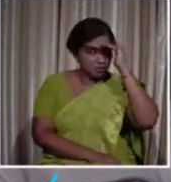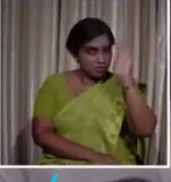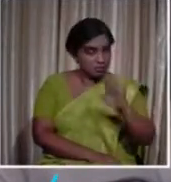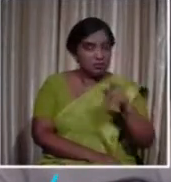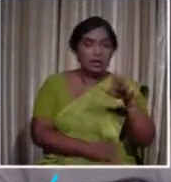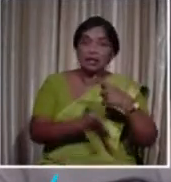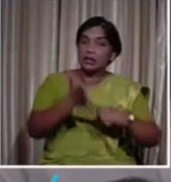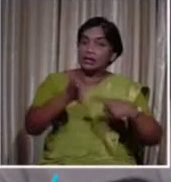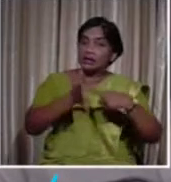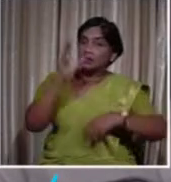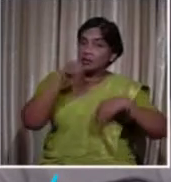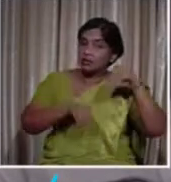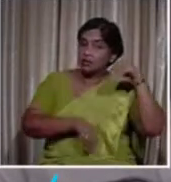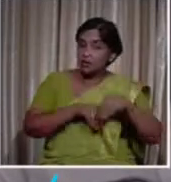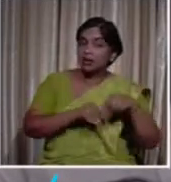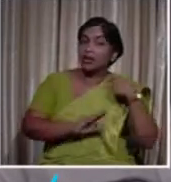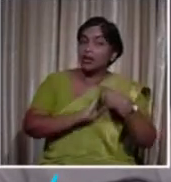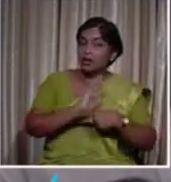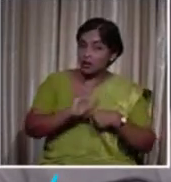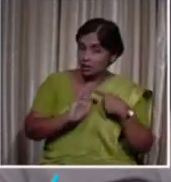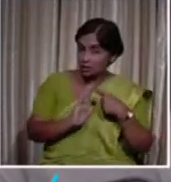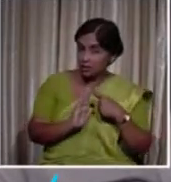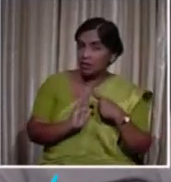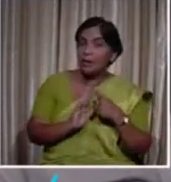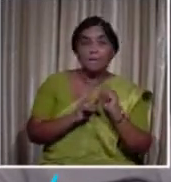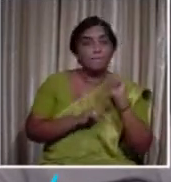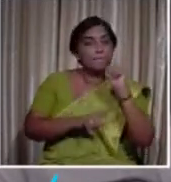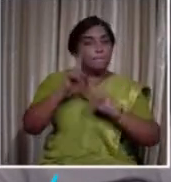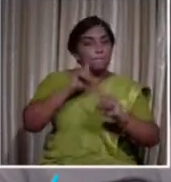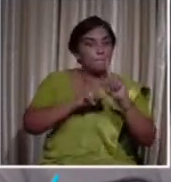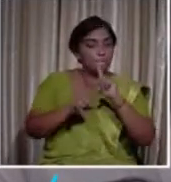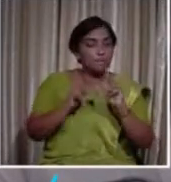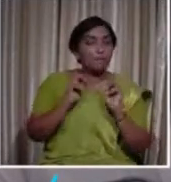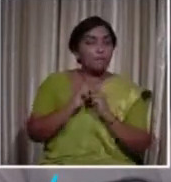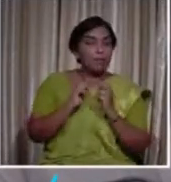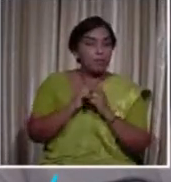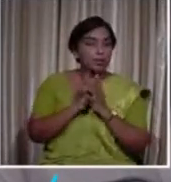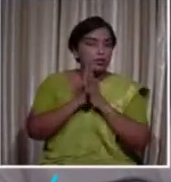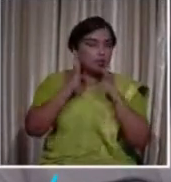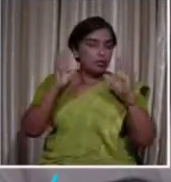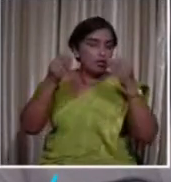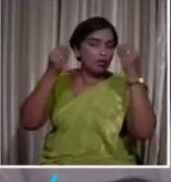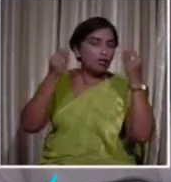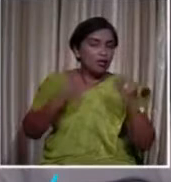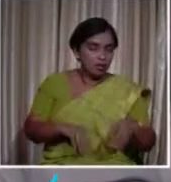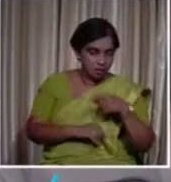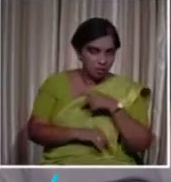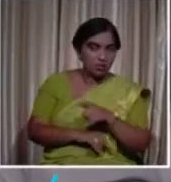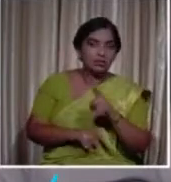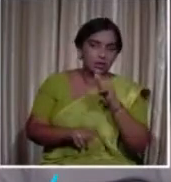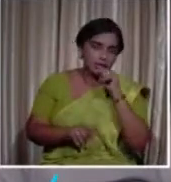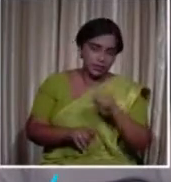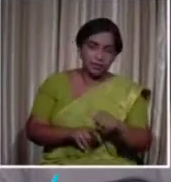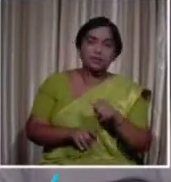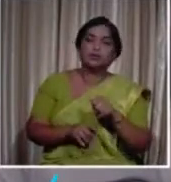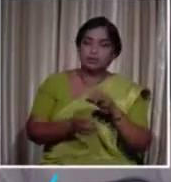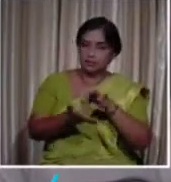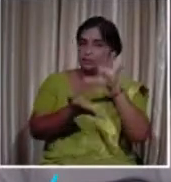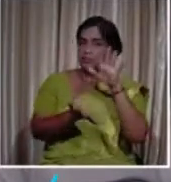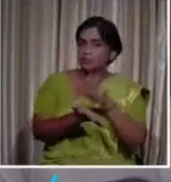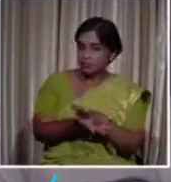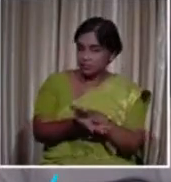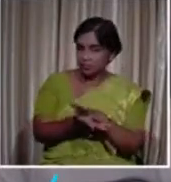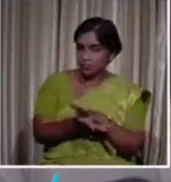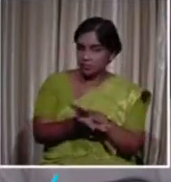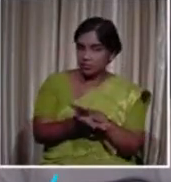संदहवु चंदय लंका पार्लिमेंतु अर्बुदे देवंत बिंदवेटीमक् लेस इतिहासेट एक्विनो